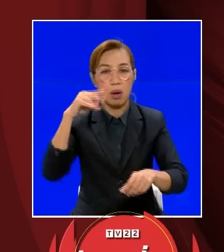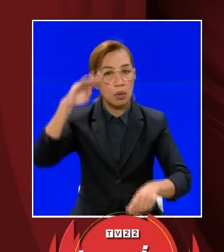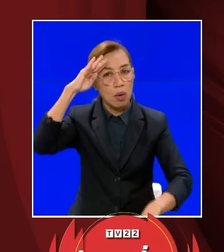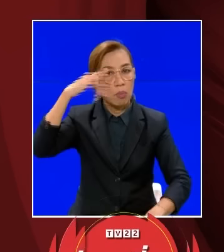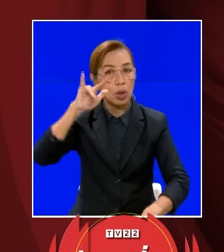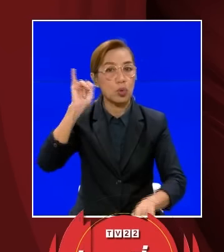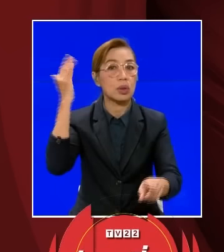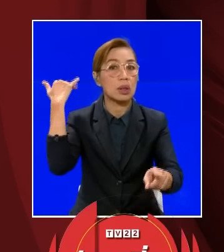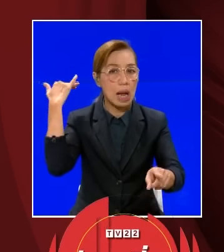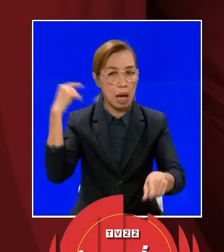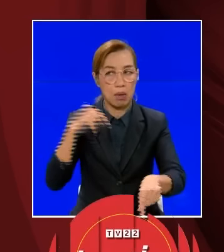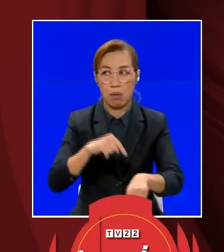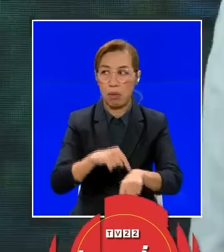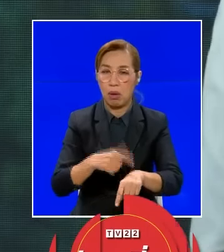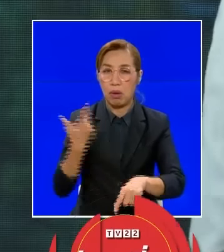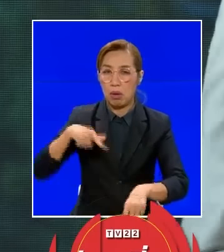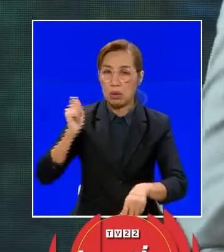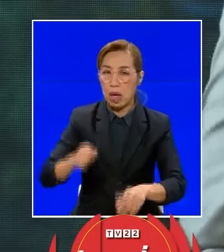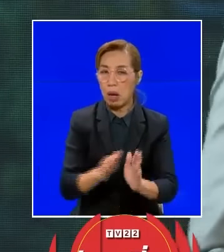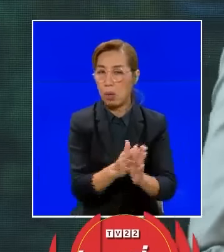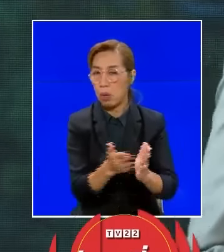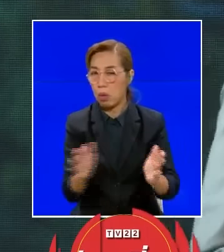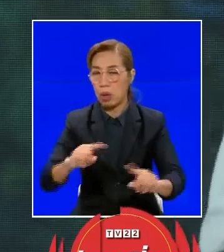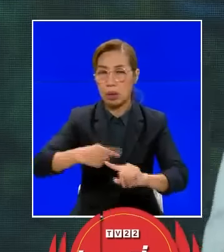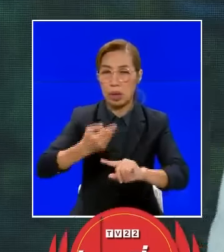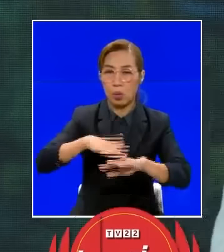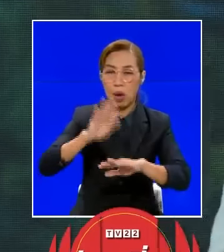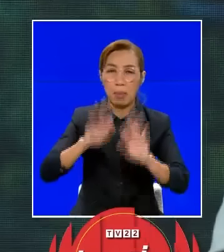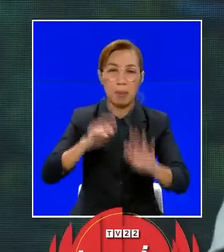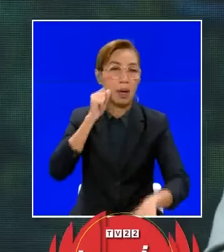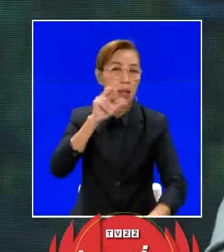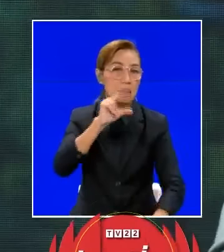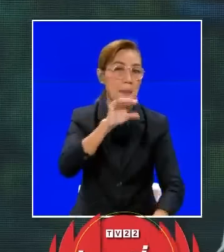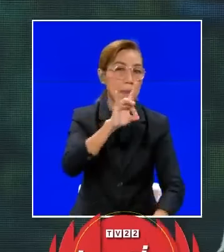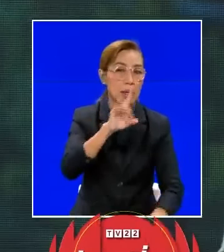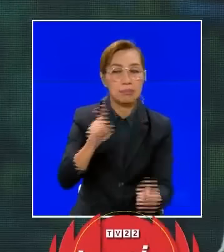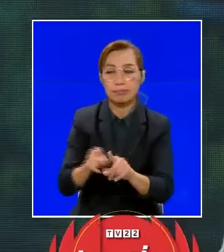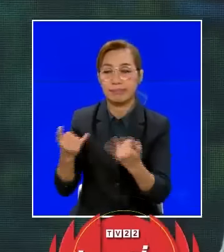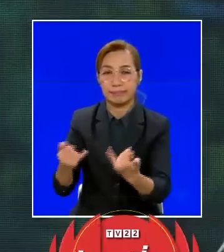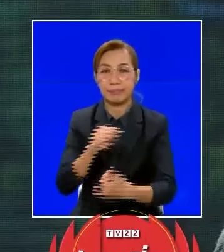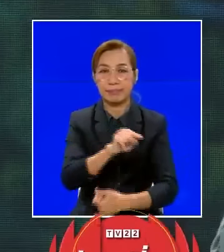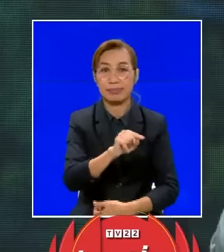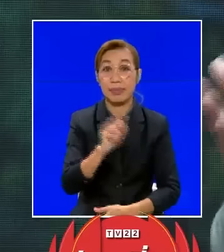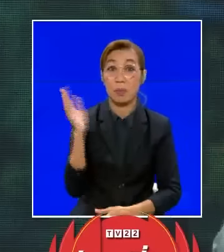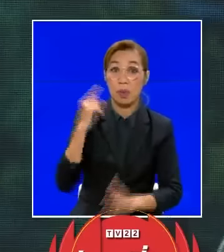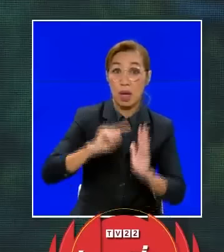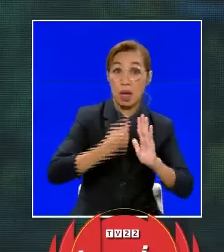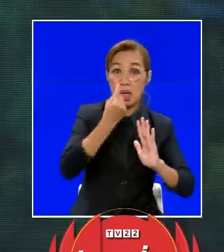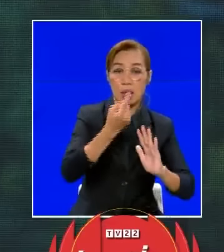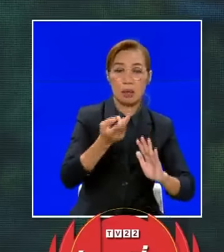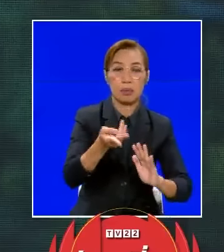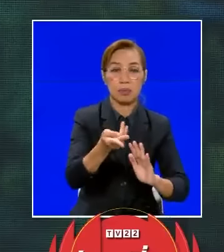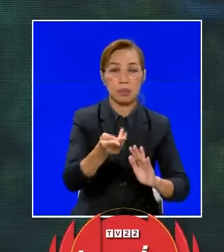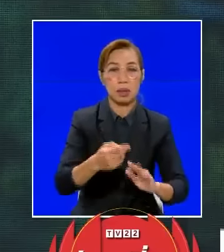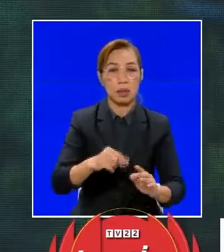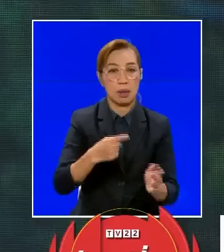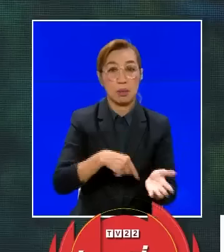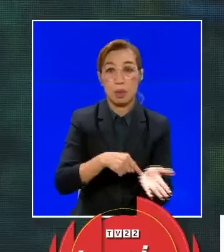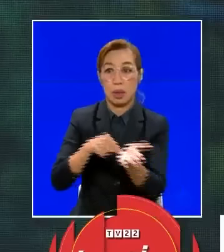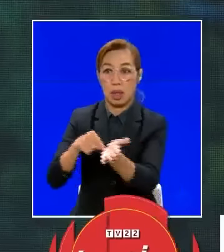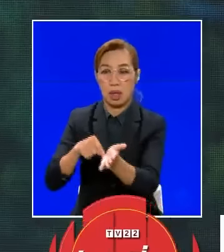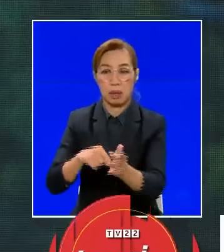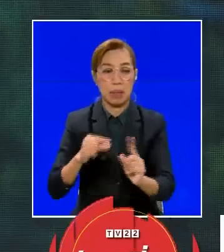ก็ศาลก็ใช้เวลา38วันเดือนกว่าๆในการพิจารณานัดอ่านคำวินิจฉัยนับตั้งแต่วันที่มีคำสั่งรับวินิจฉัยและก็สั่ง